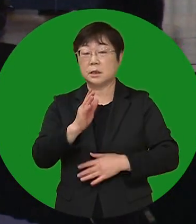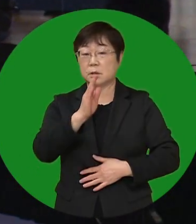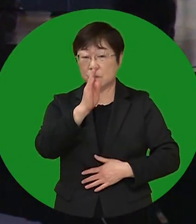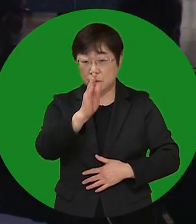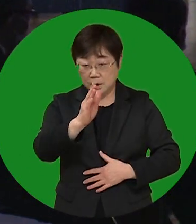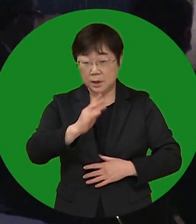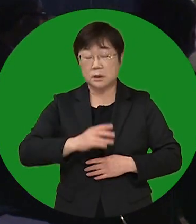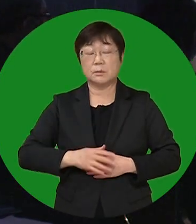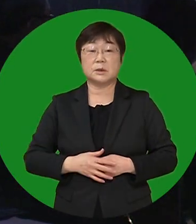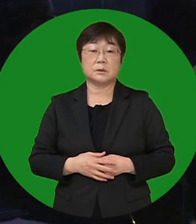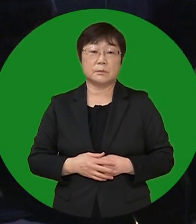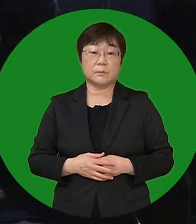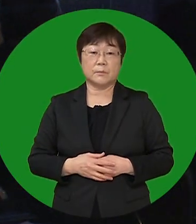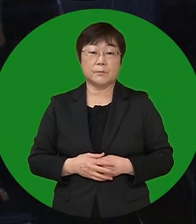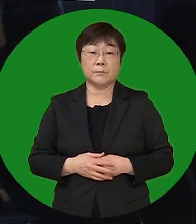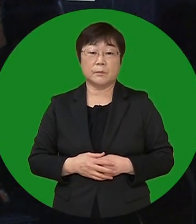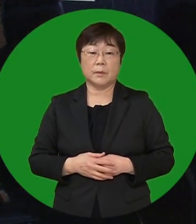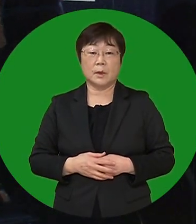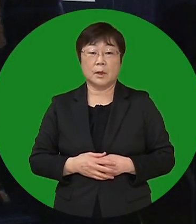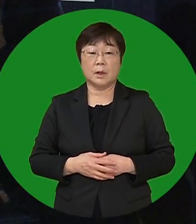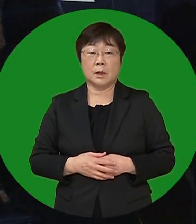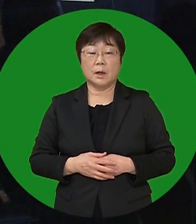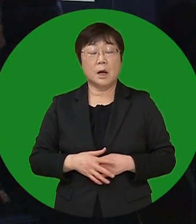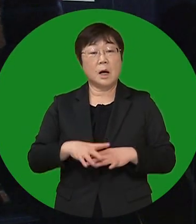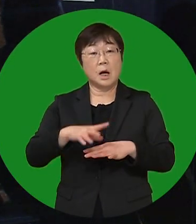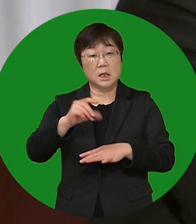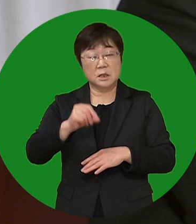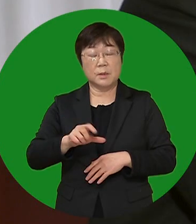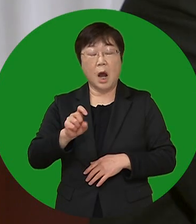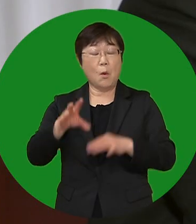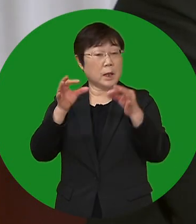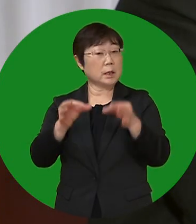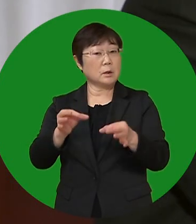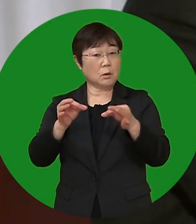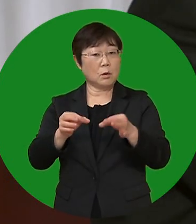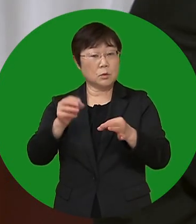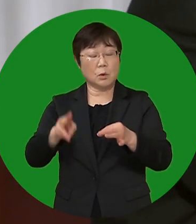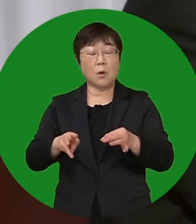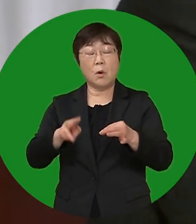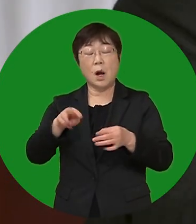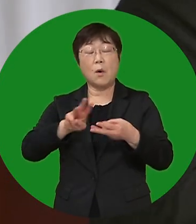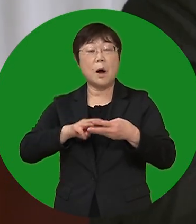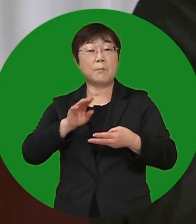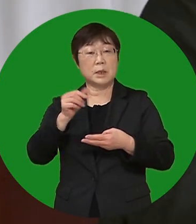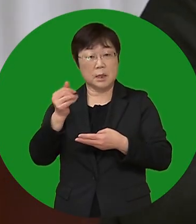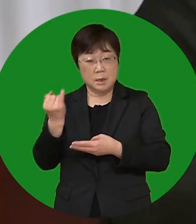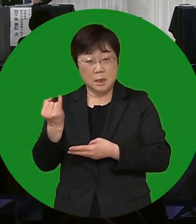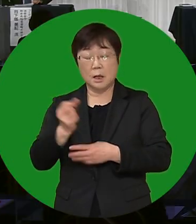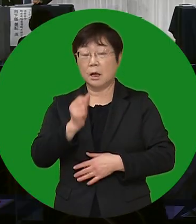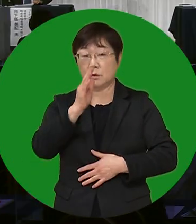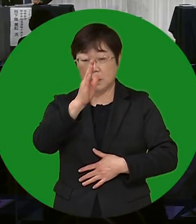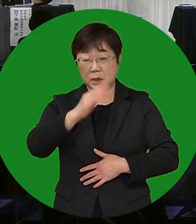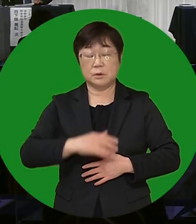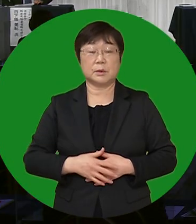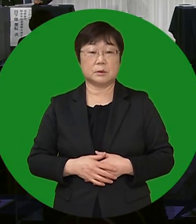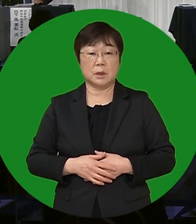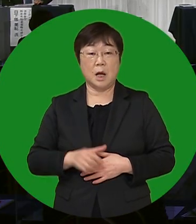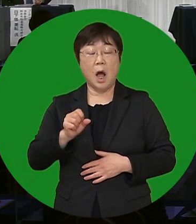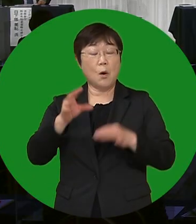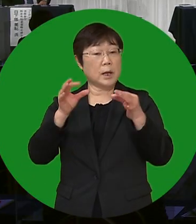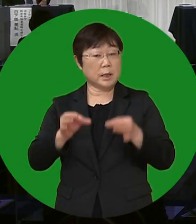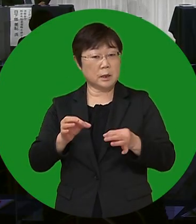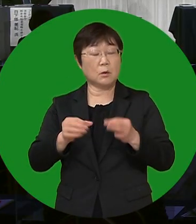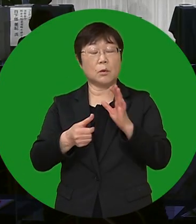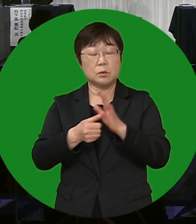いただきたいと思っておりますではまず始めに阿波銀行の川又さんからよろしくお願いしますハイあの